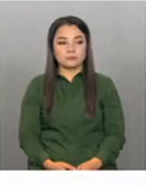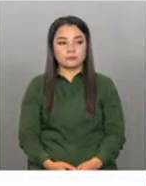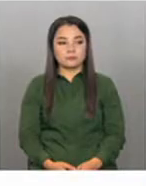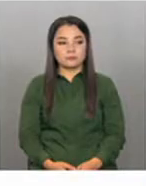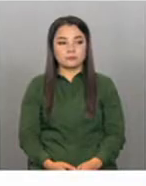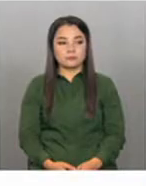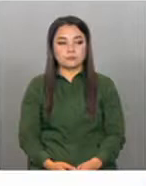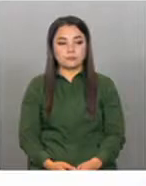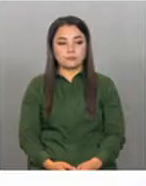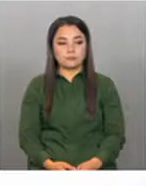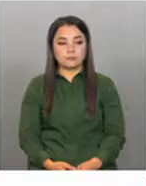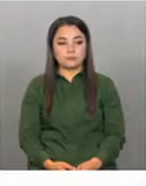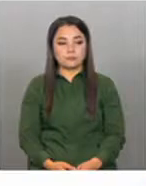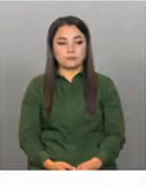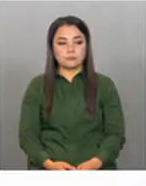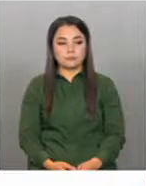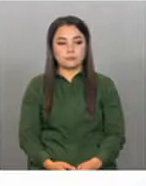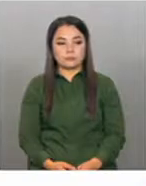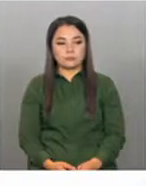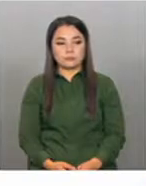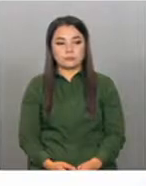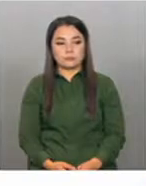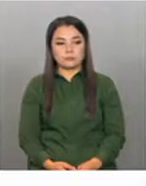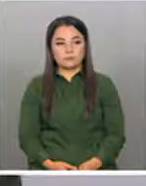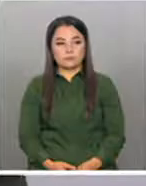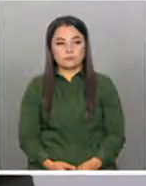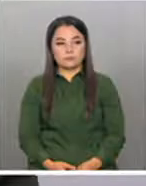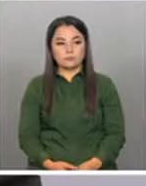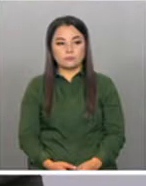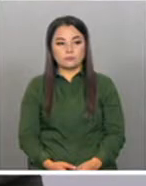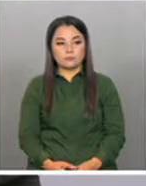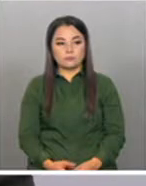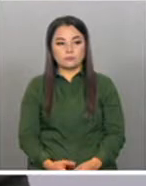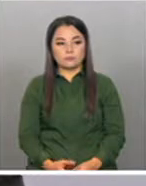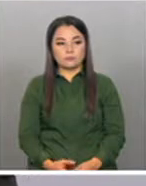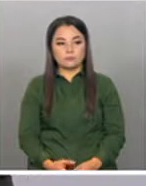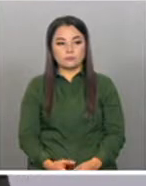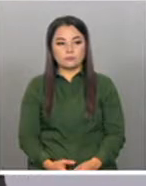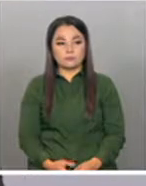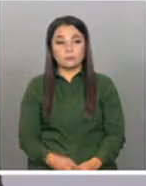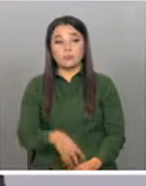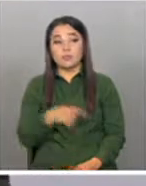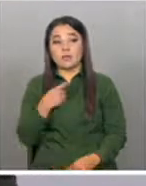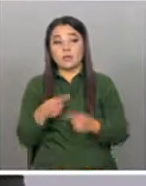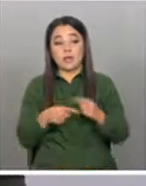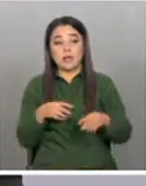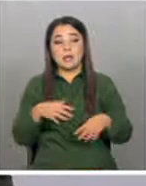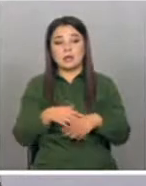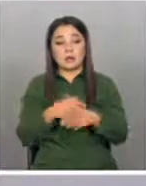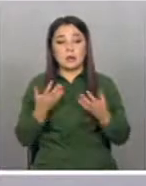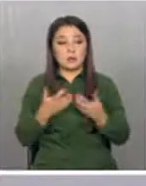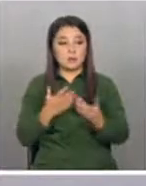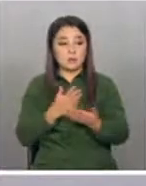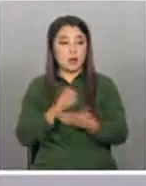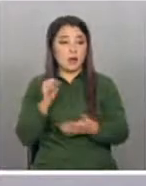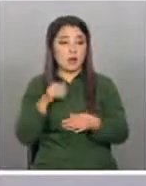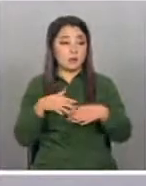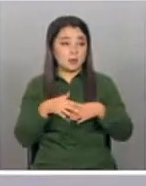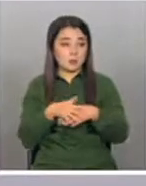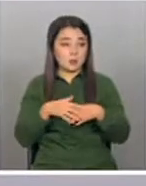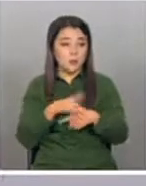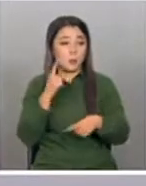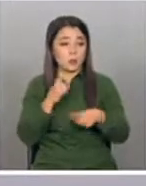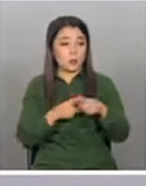3 п-ның 5-ші дәрежесі қосылған 12 болады. Ал оқушылар, келесі тапсырманы орындайық. Алгебралық